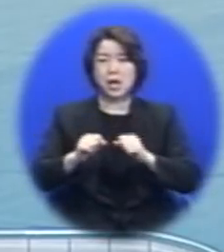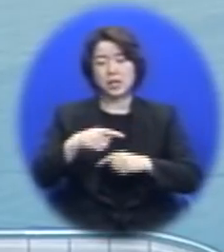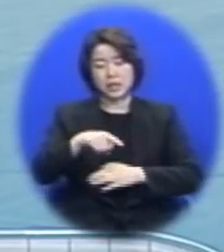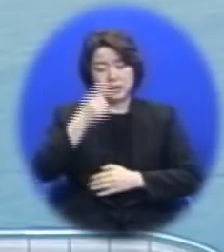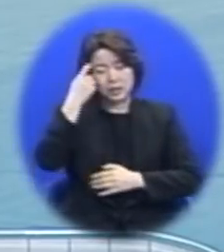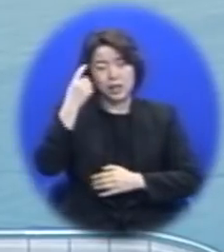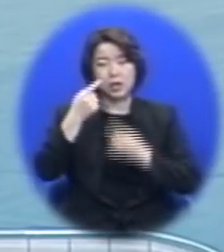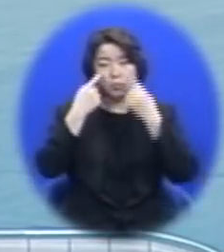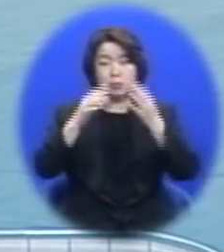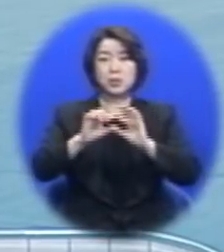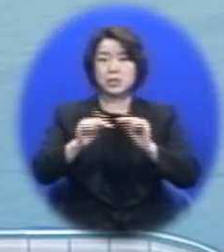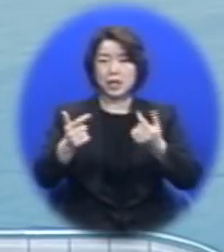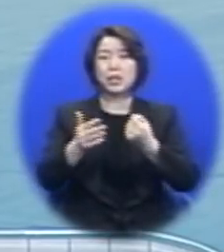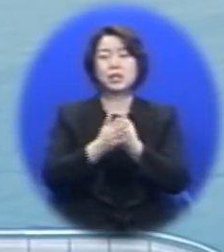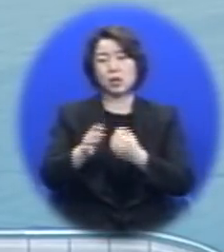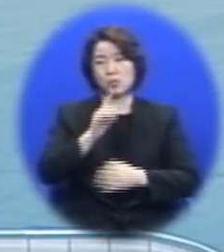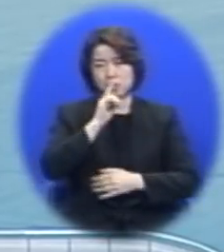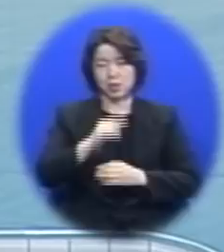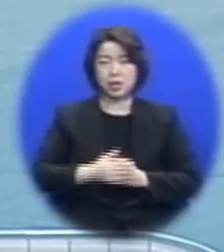말이 나오는 거예요.